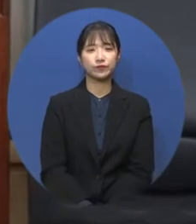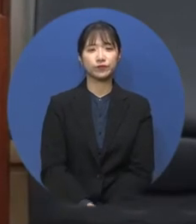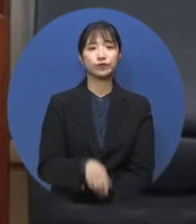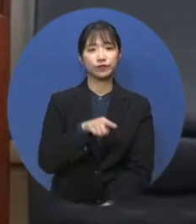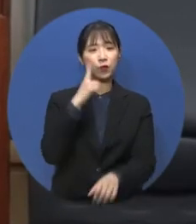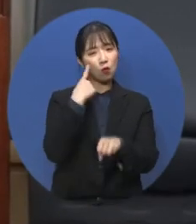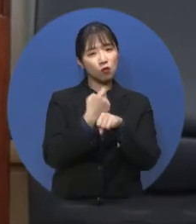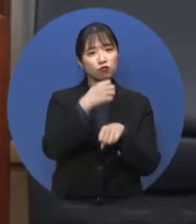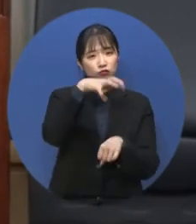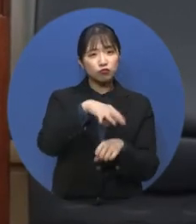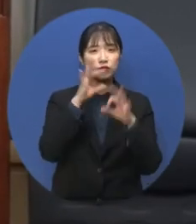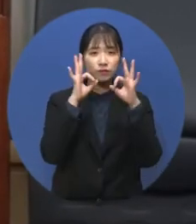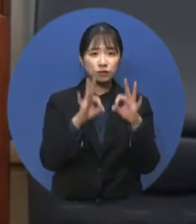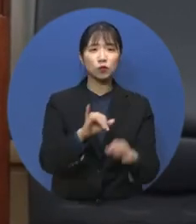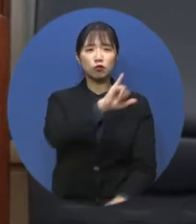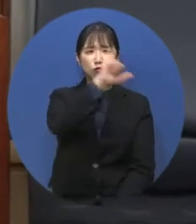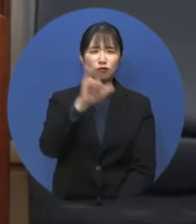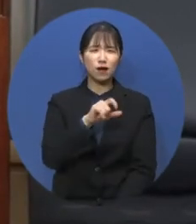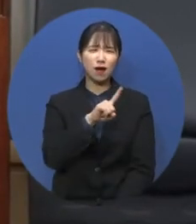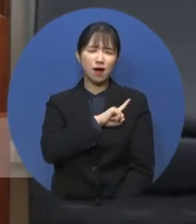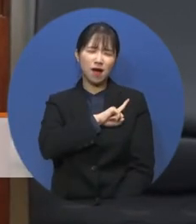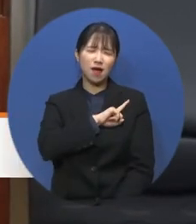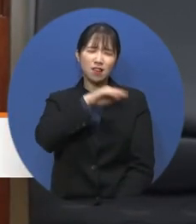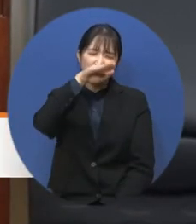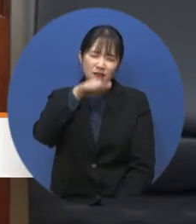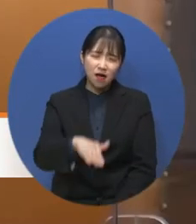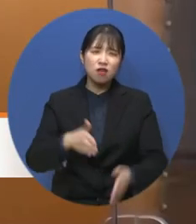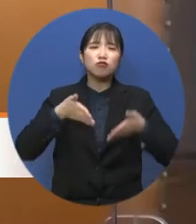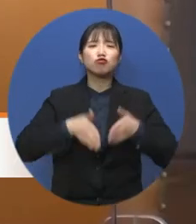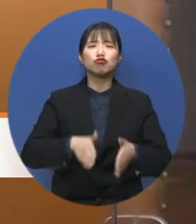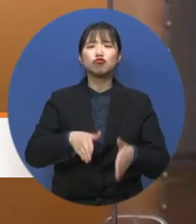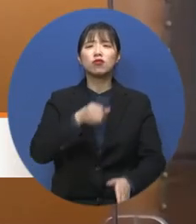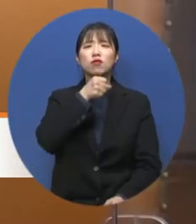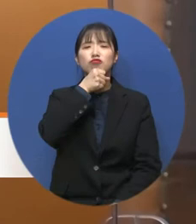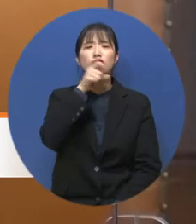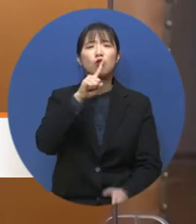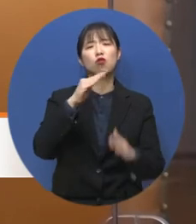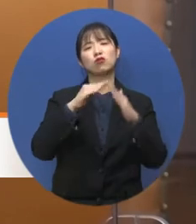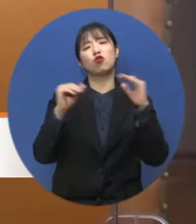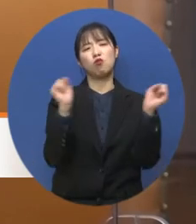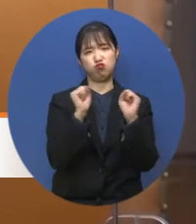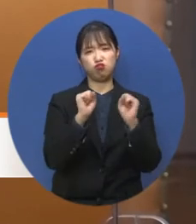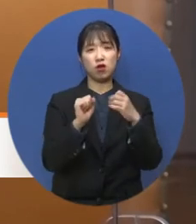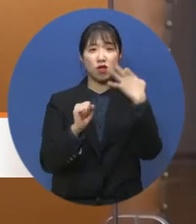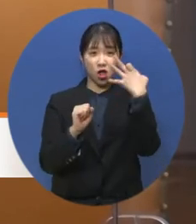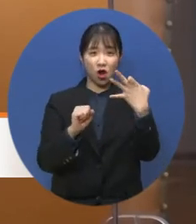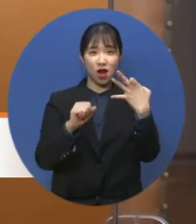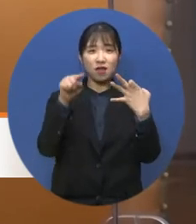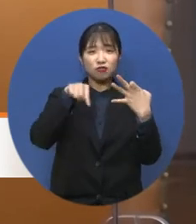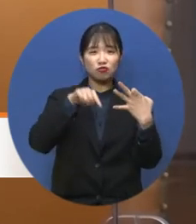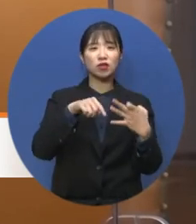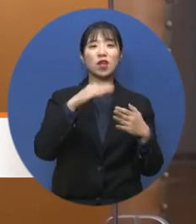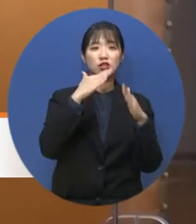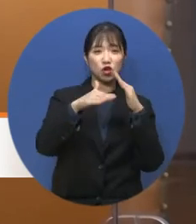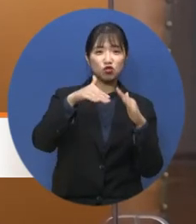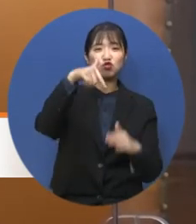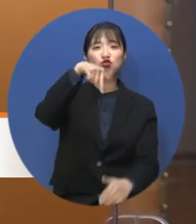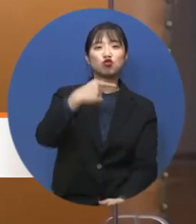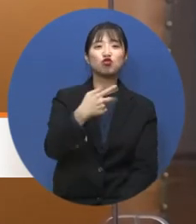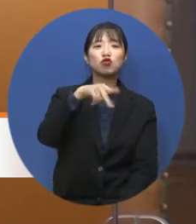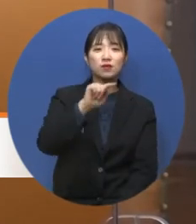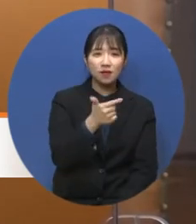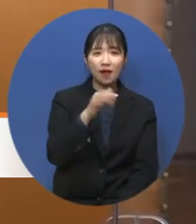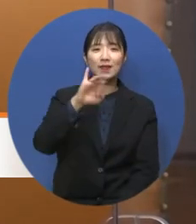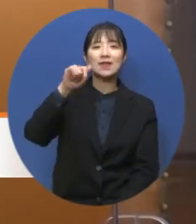전북미래연구소에 따르면 전국에서 가장 낮은 출생률을 가진 전북은 14개 시군 중 전주, 군산, 익산 3개